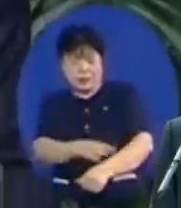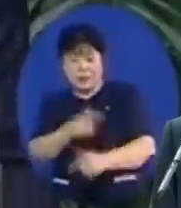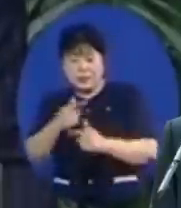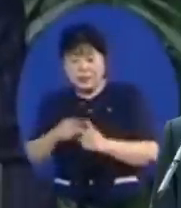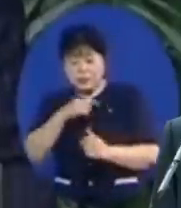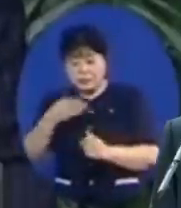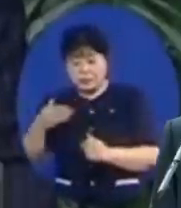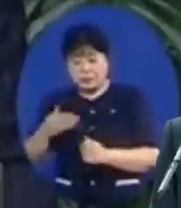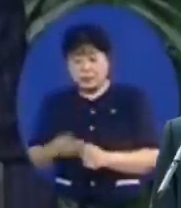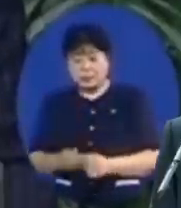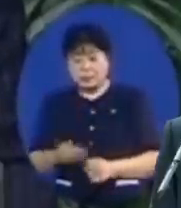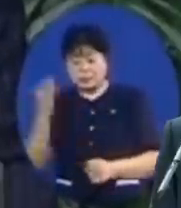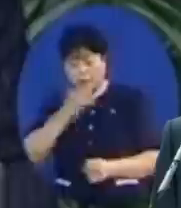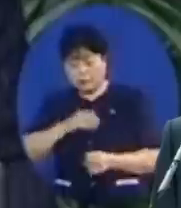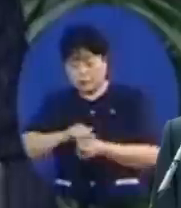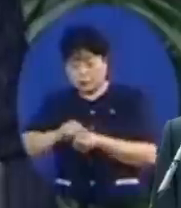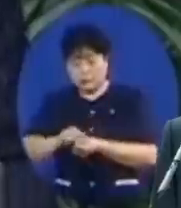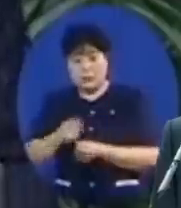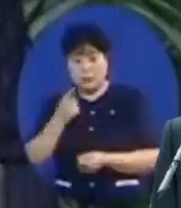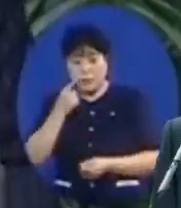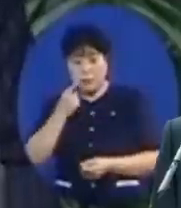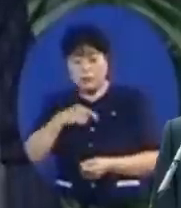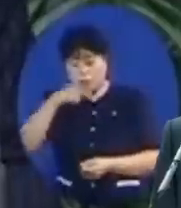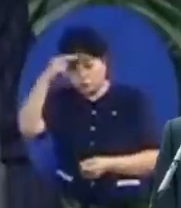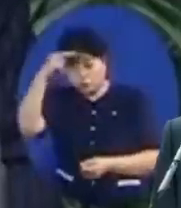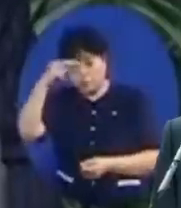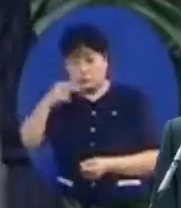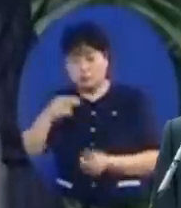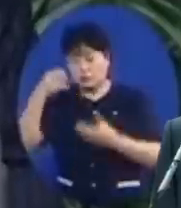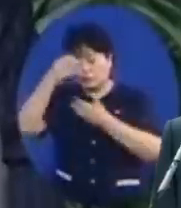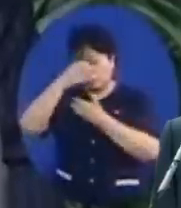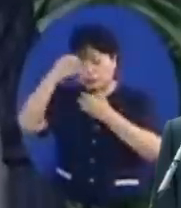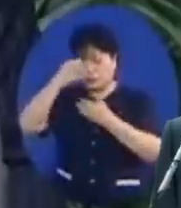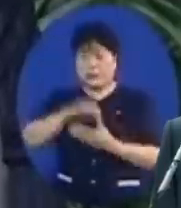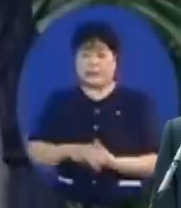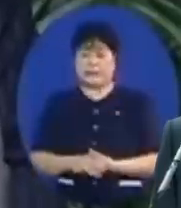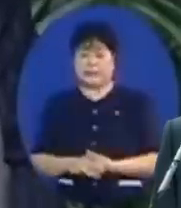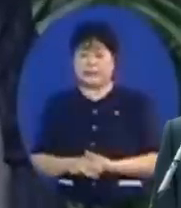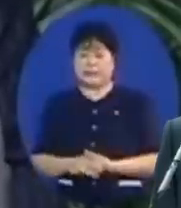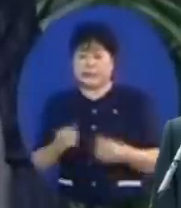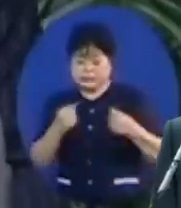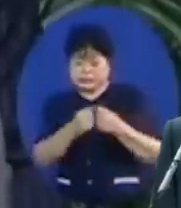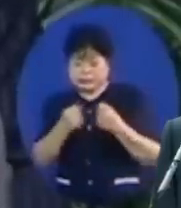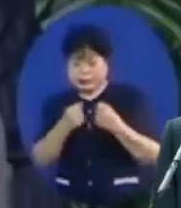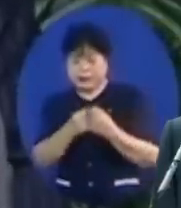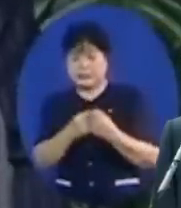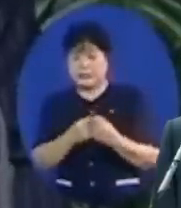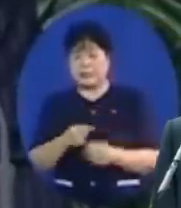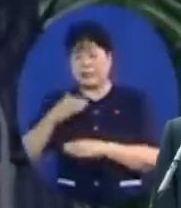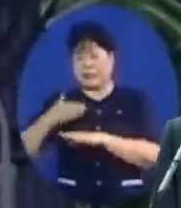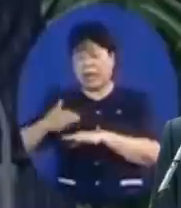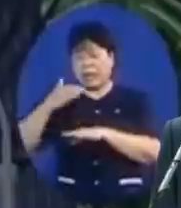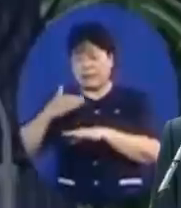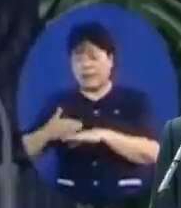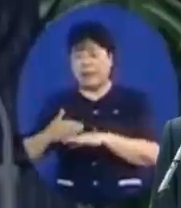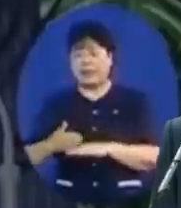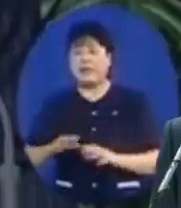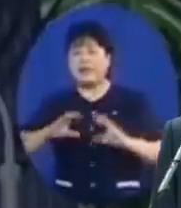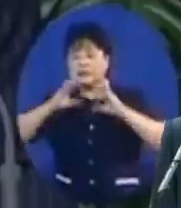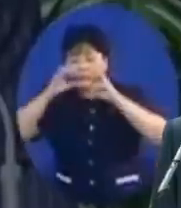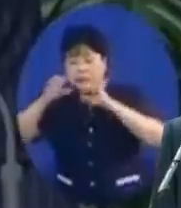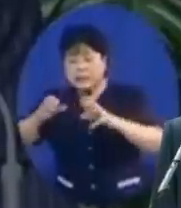듯이 나아지는 걸 보았었습니다. 술 주정뱅이, 사음꾼, 깡패,